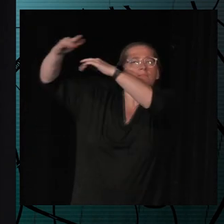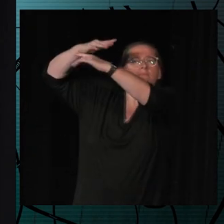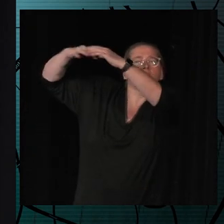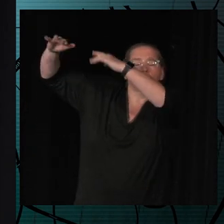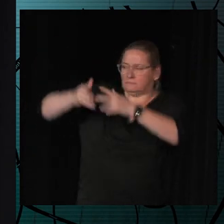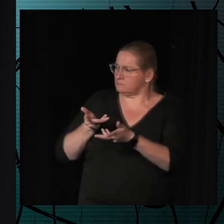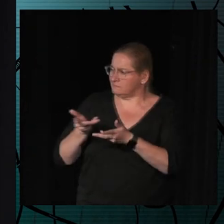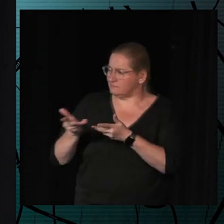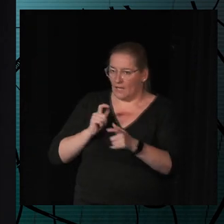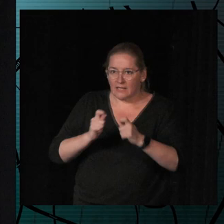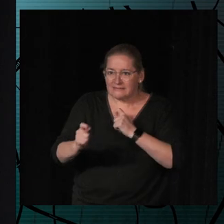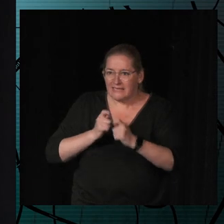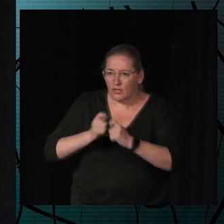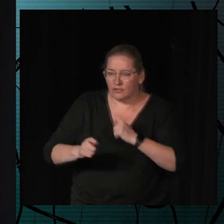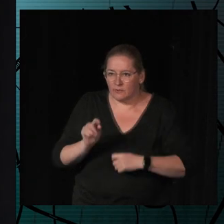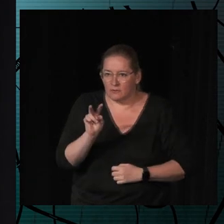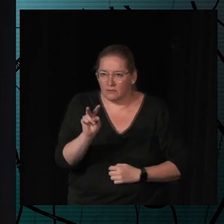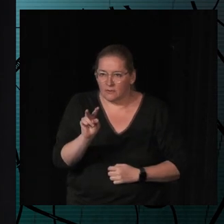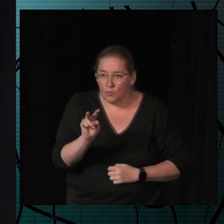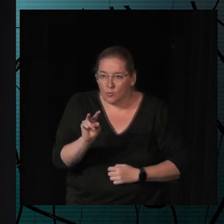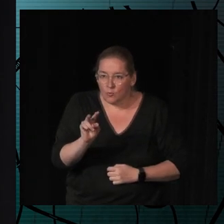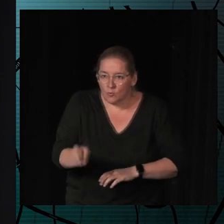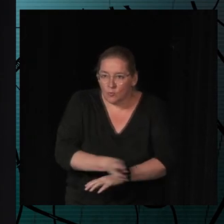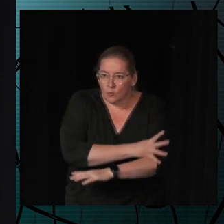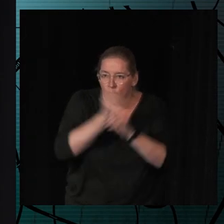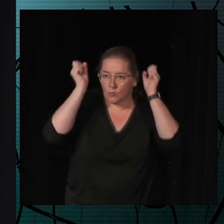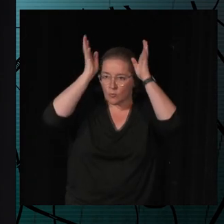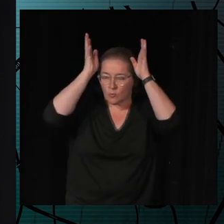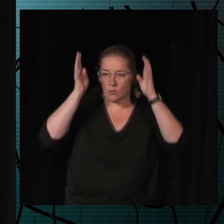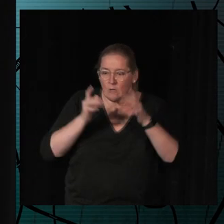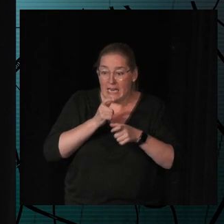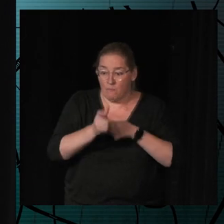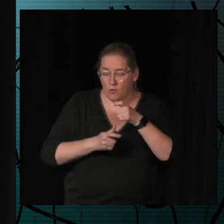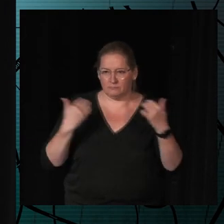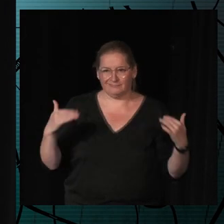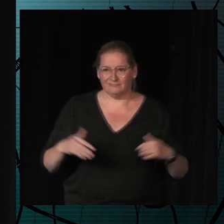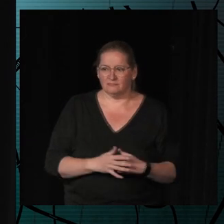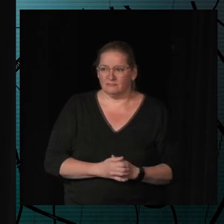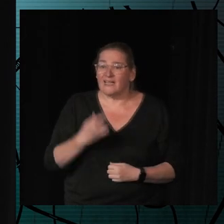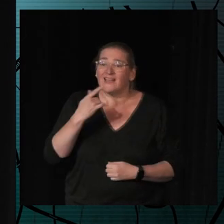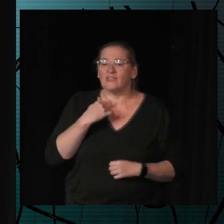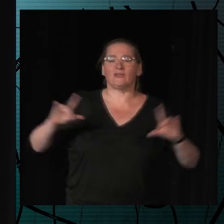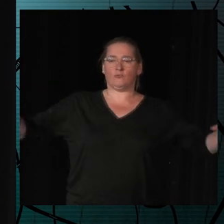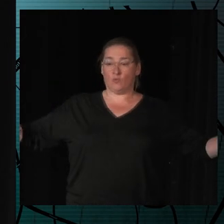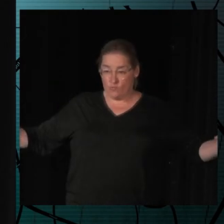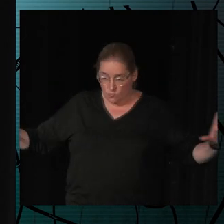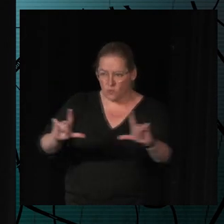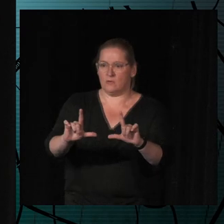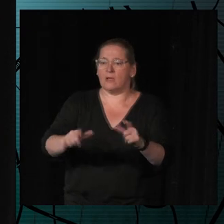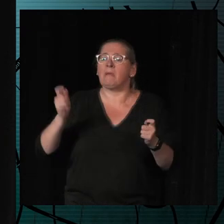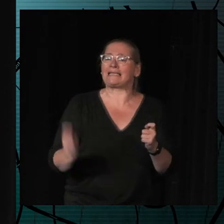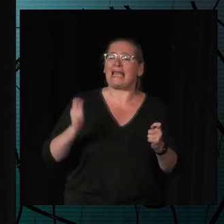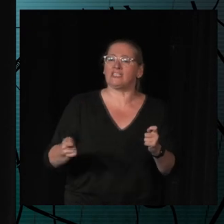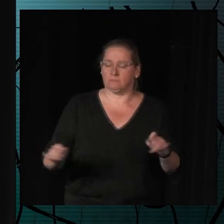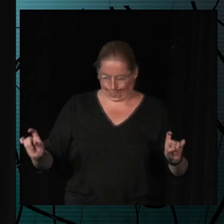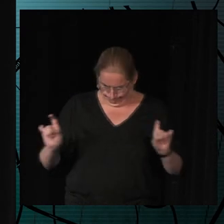dialogue totalement crispant qui m'a qui m'a qui m'a glacé par les mots uniquement c'est que le cadre est complètement resserré sur cette calèche et et